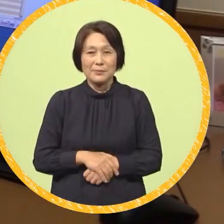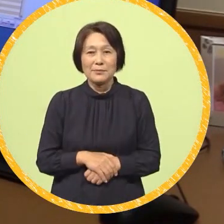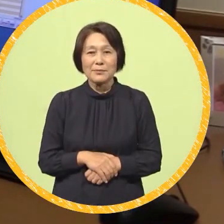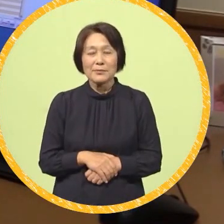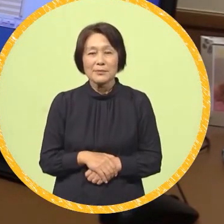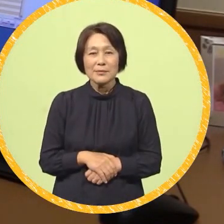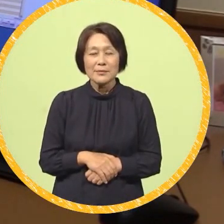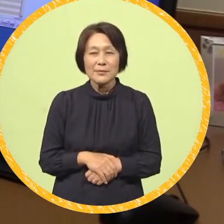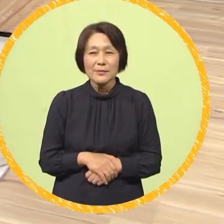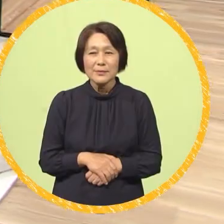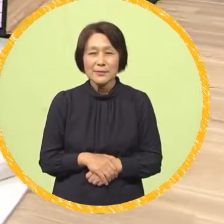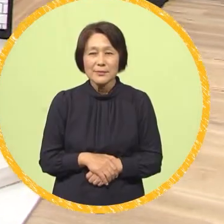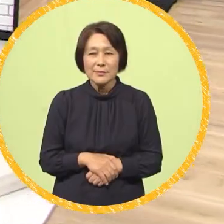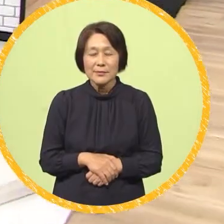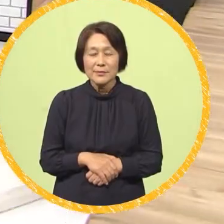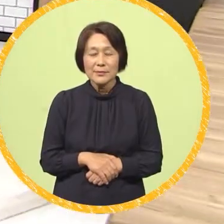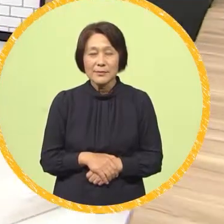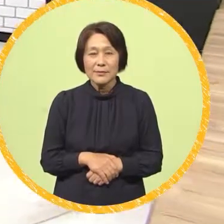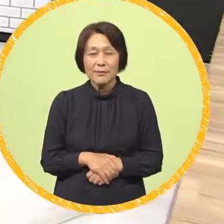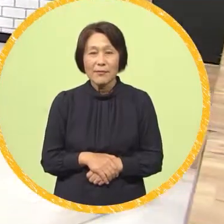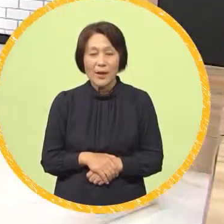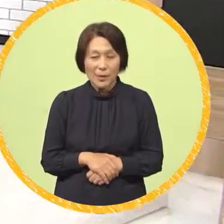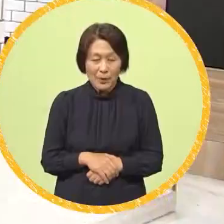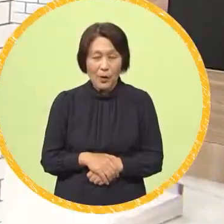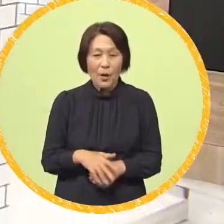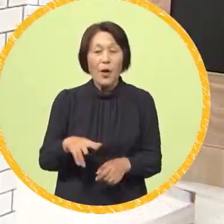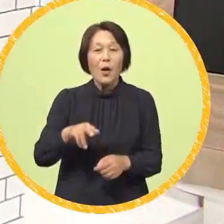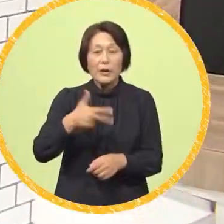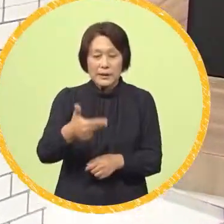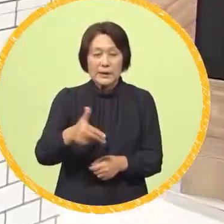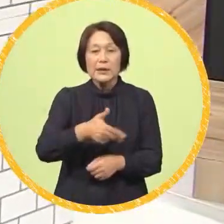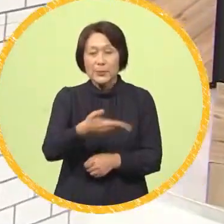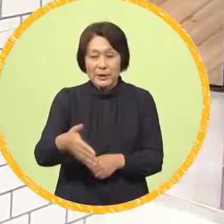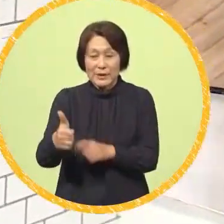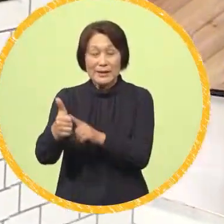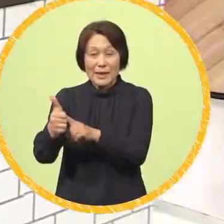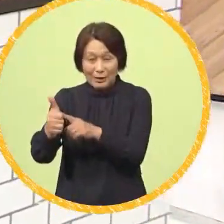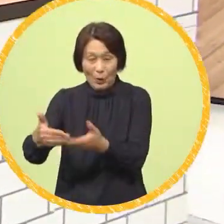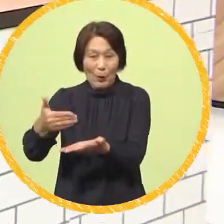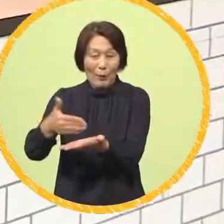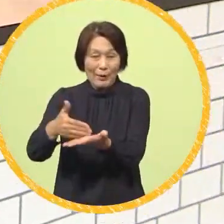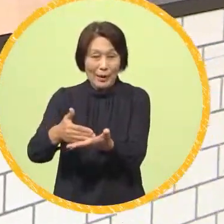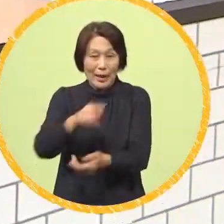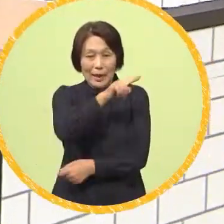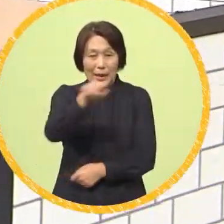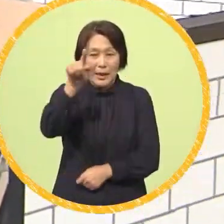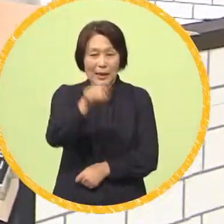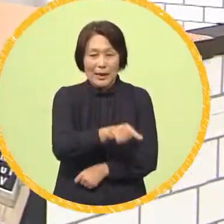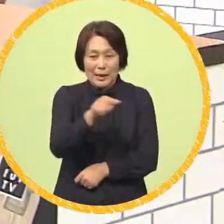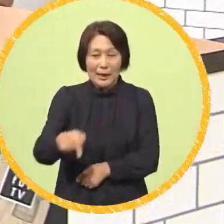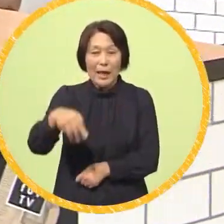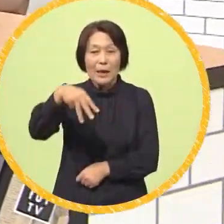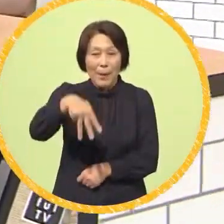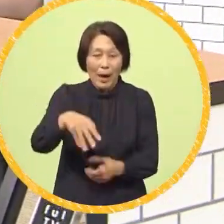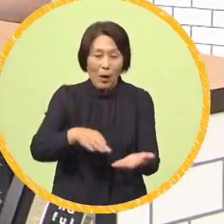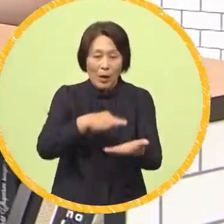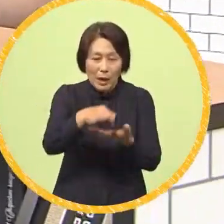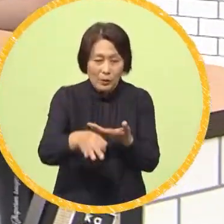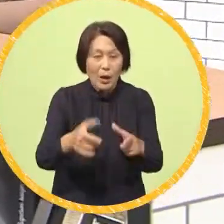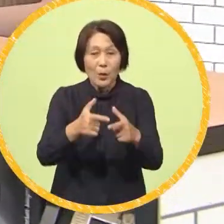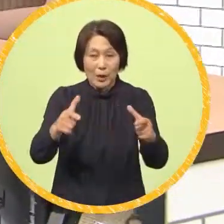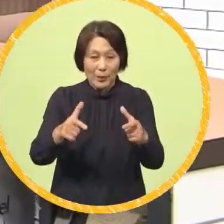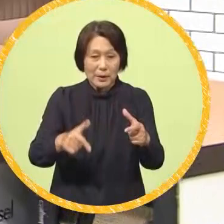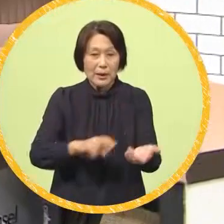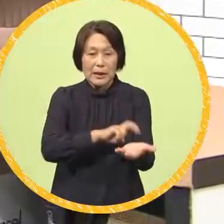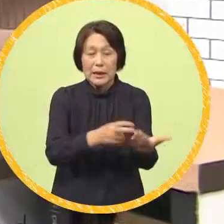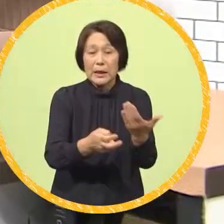。 伝承館によると、最近は大麻の使用率が非常に増えてきているそうなんですね。やっぱり医療用